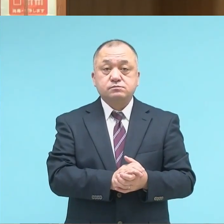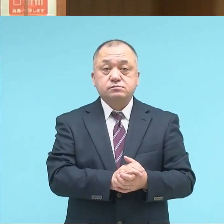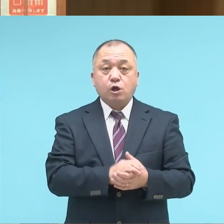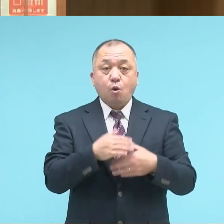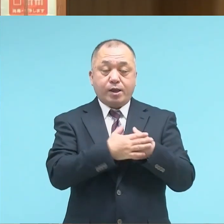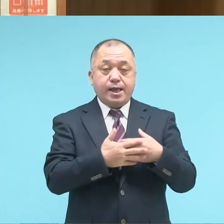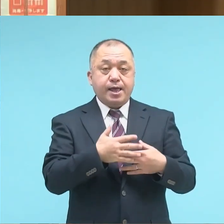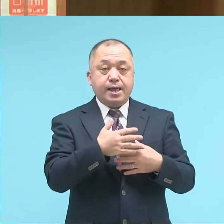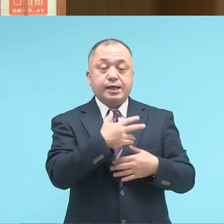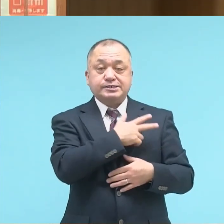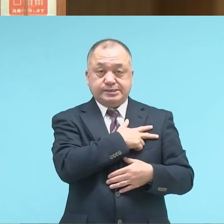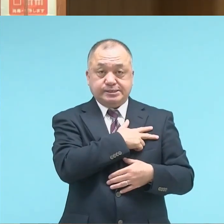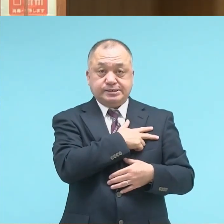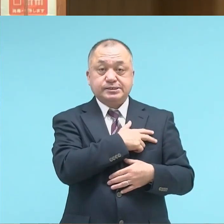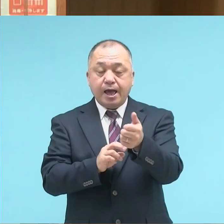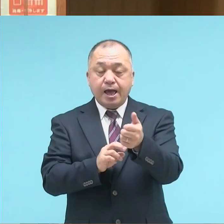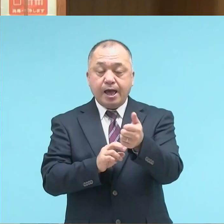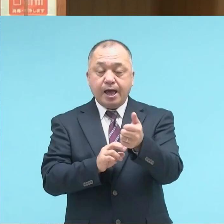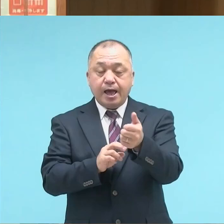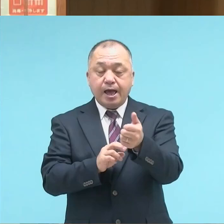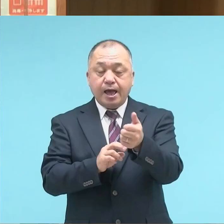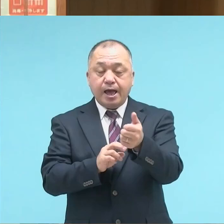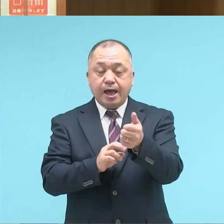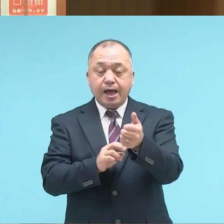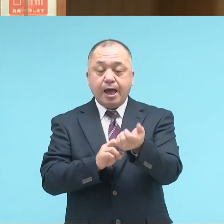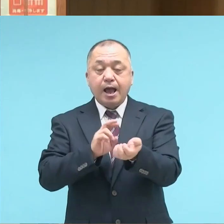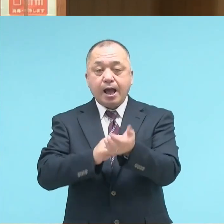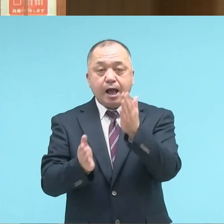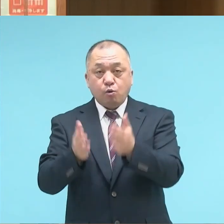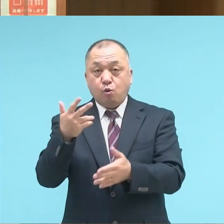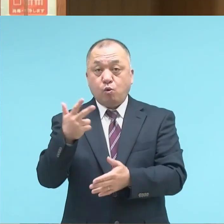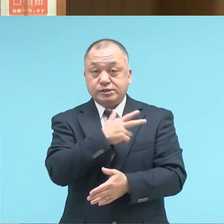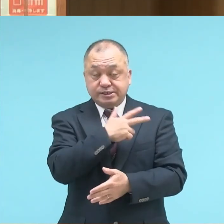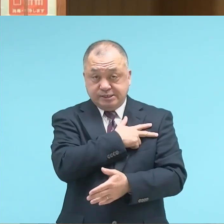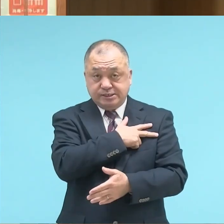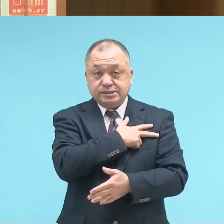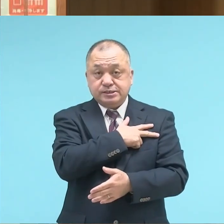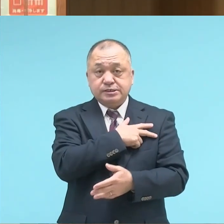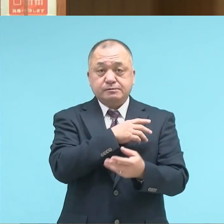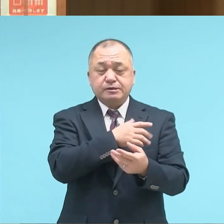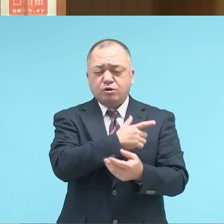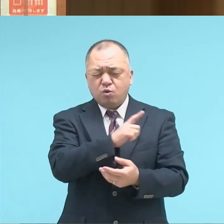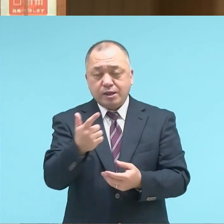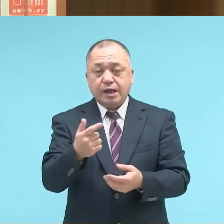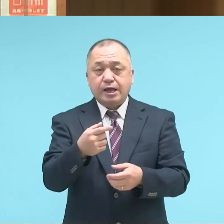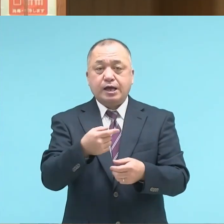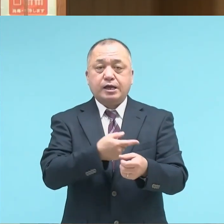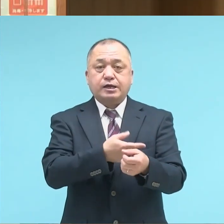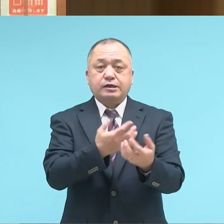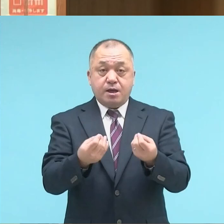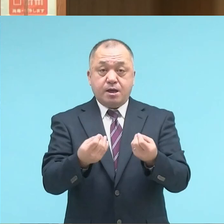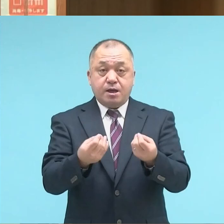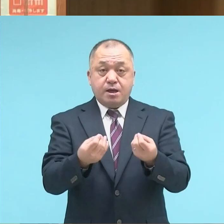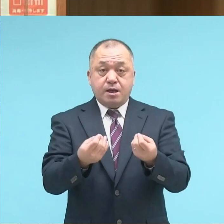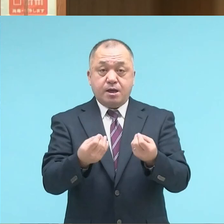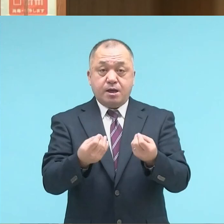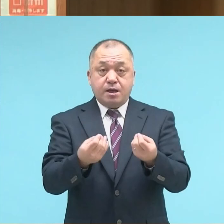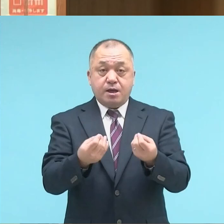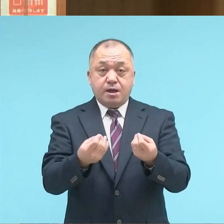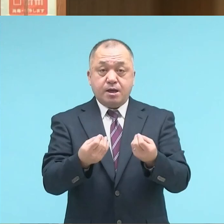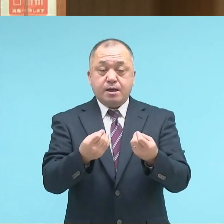保健師さん、お医者さん、看護師さん、もういろんな形でもう本当に多くの人のお力をいただいて、延べ